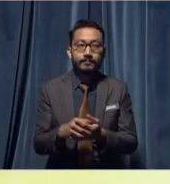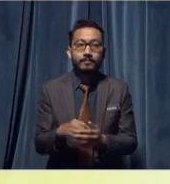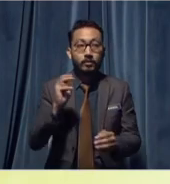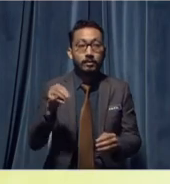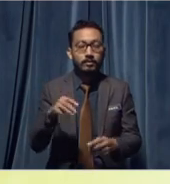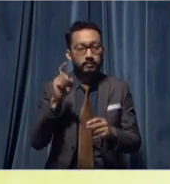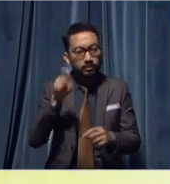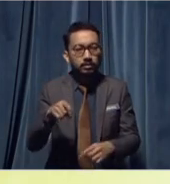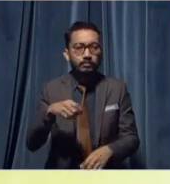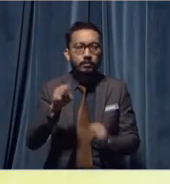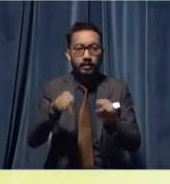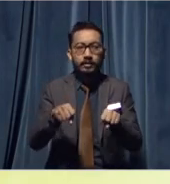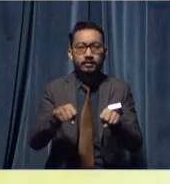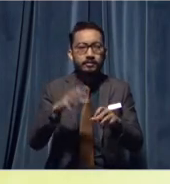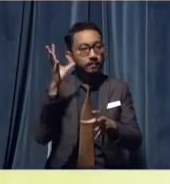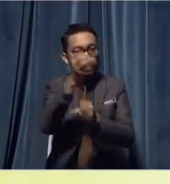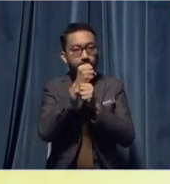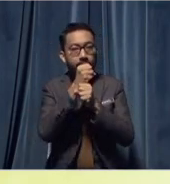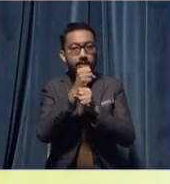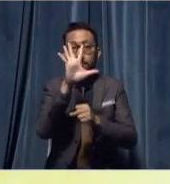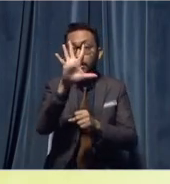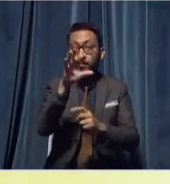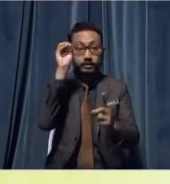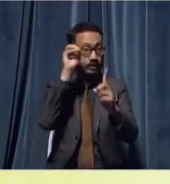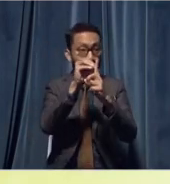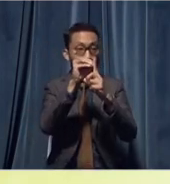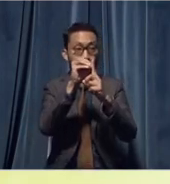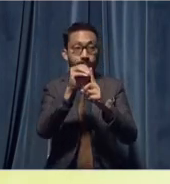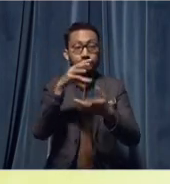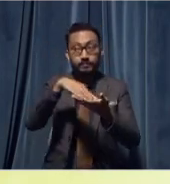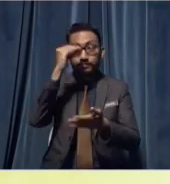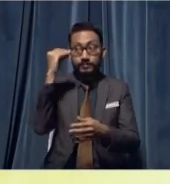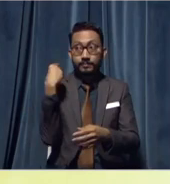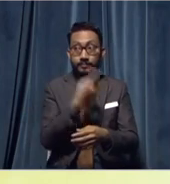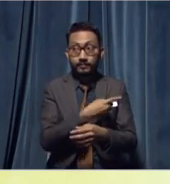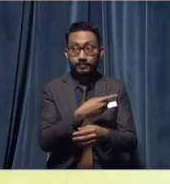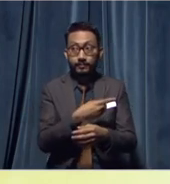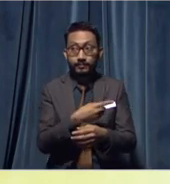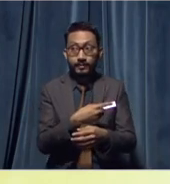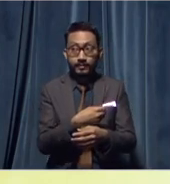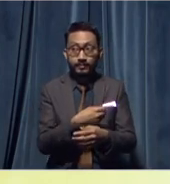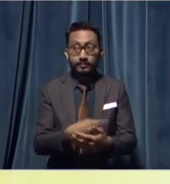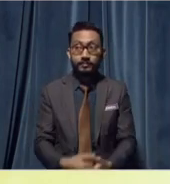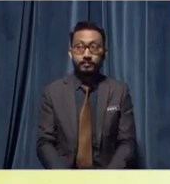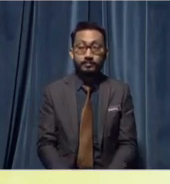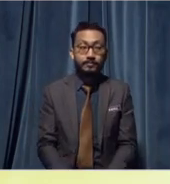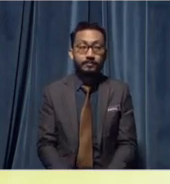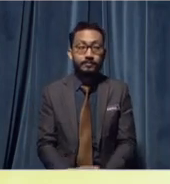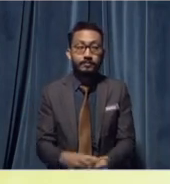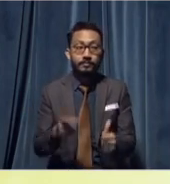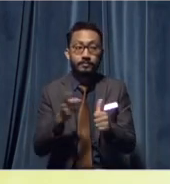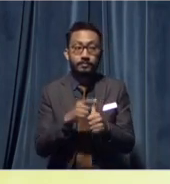murid-murid haruslah boleh mencapai 5 objektif pembelajaran,